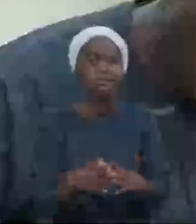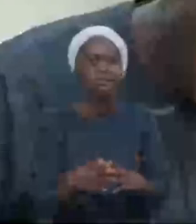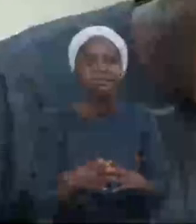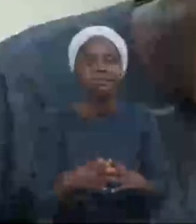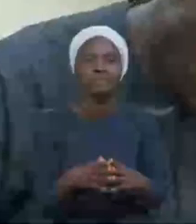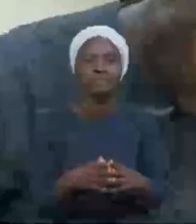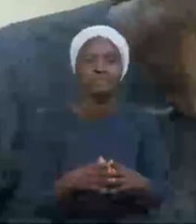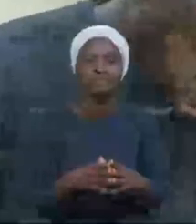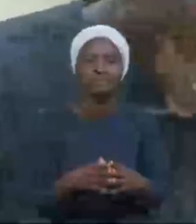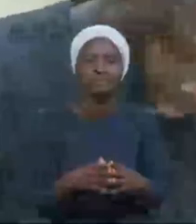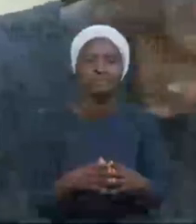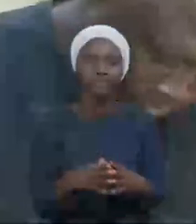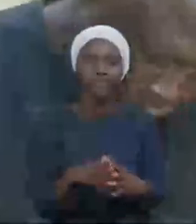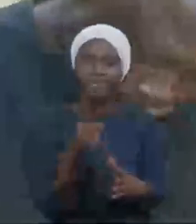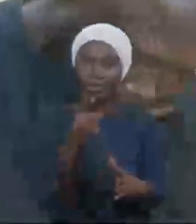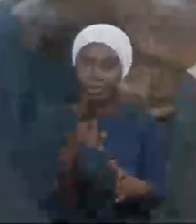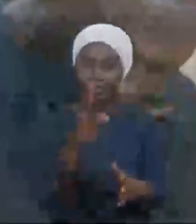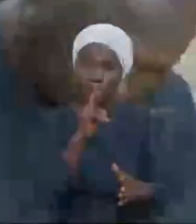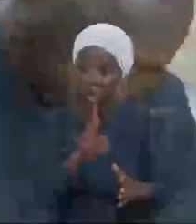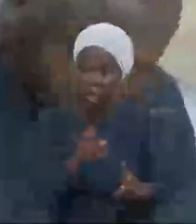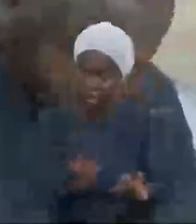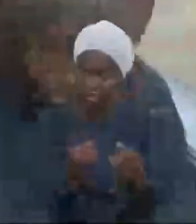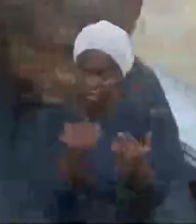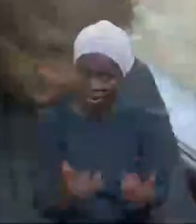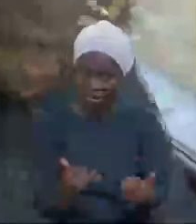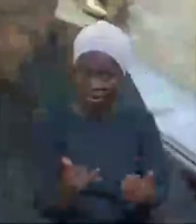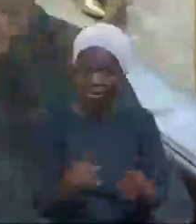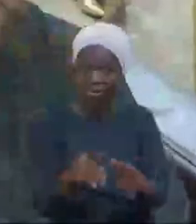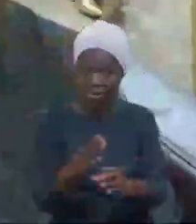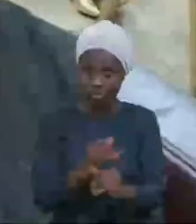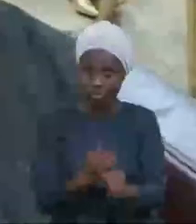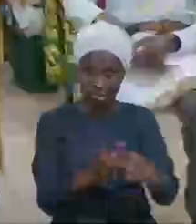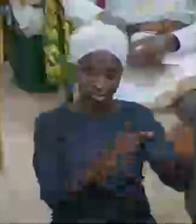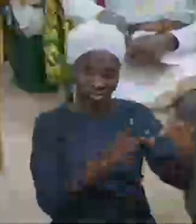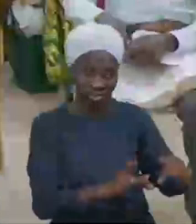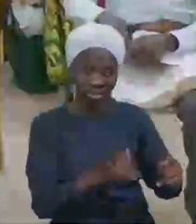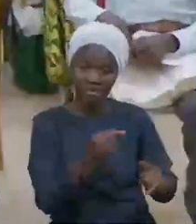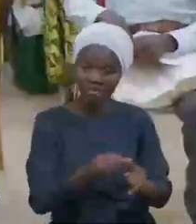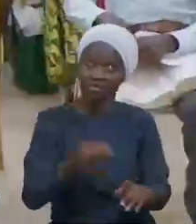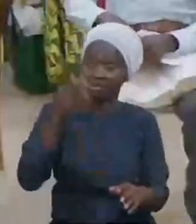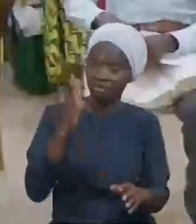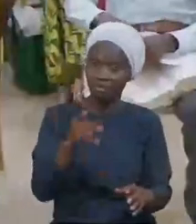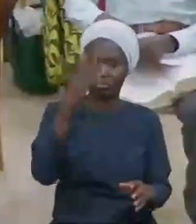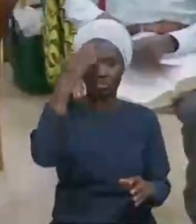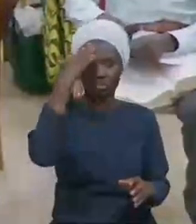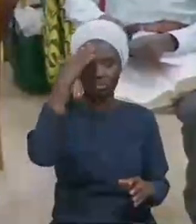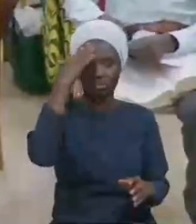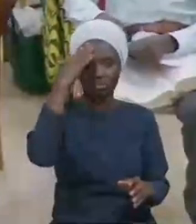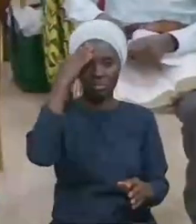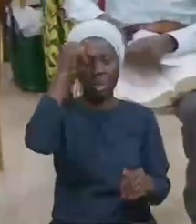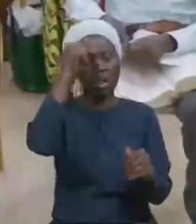Tu viens pour la miséricorde de Dieu. Tu réalises ce que tu as fait. Que ce sont tes